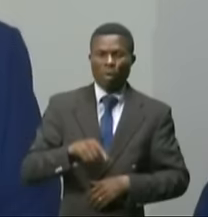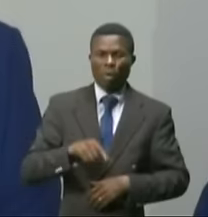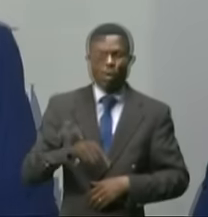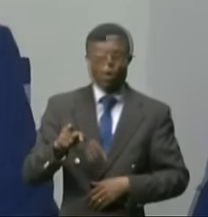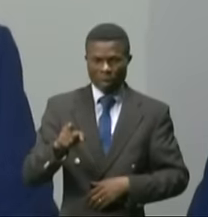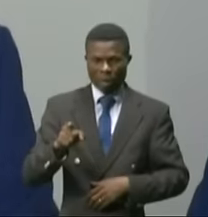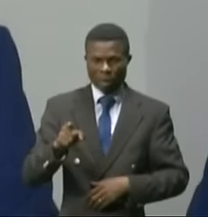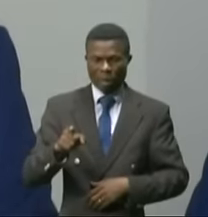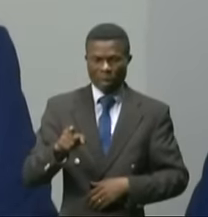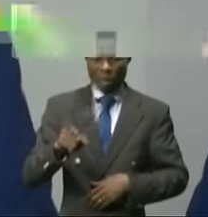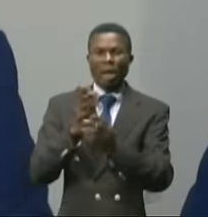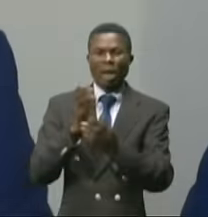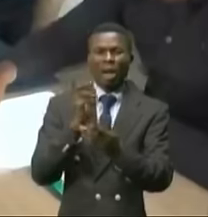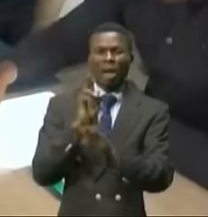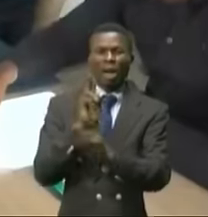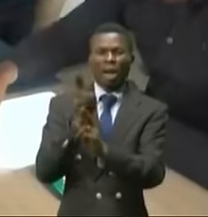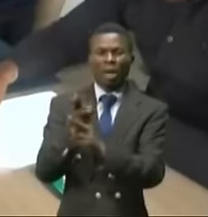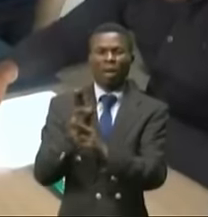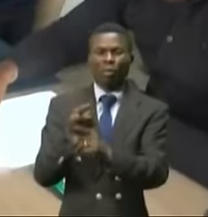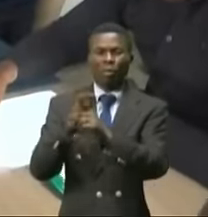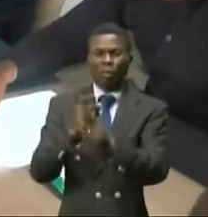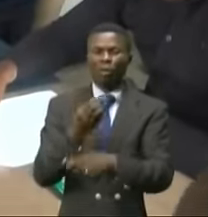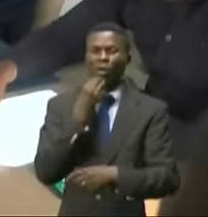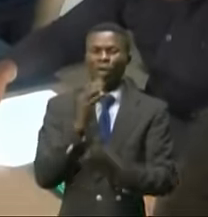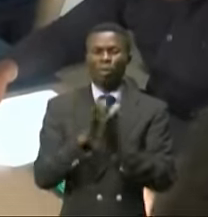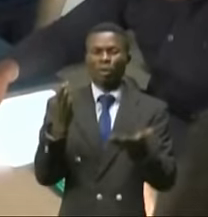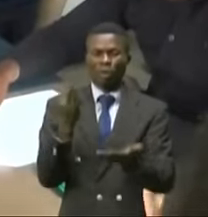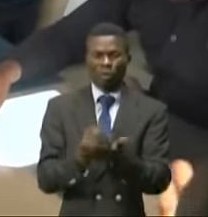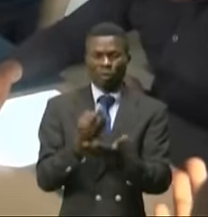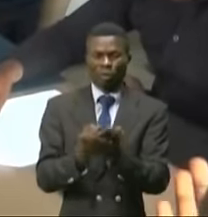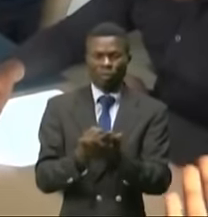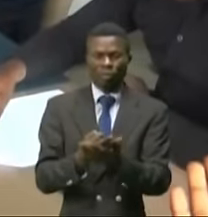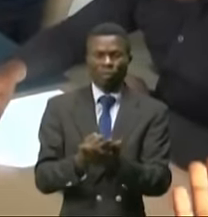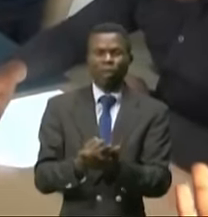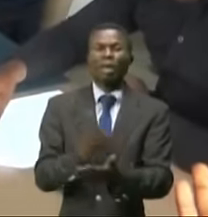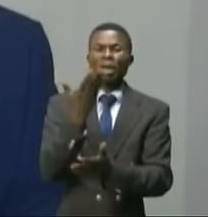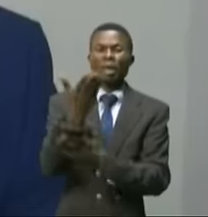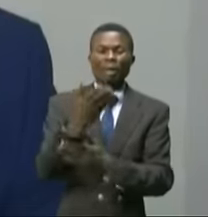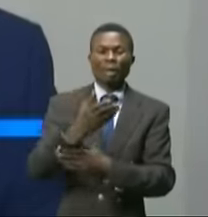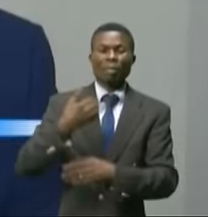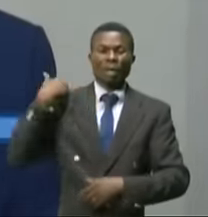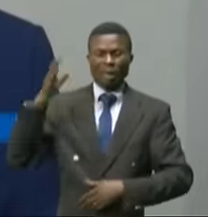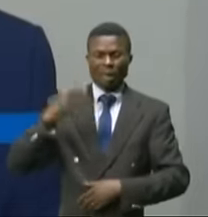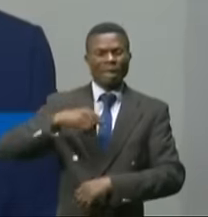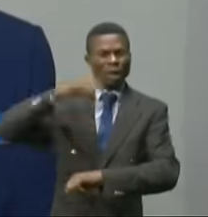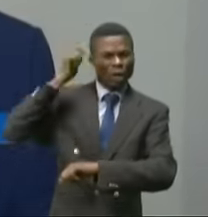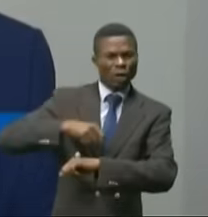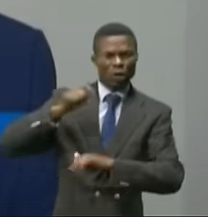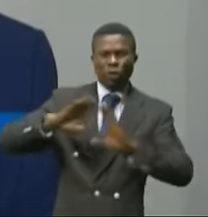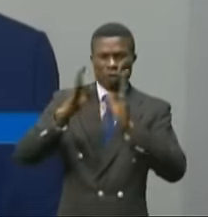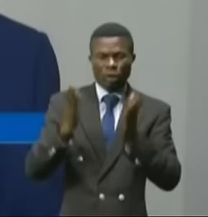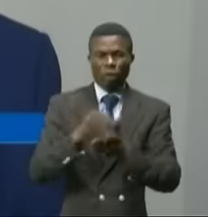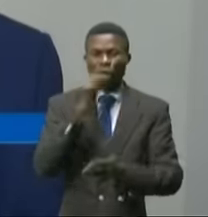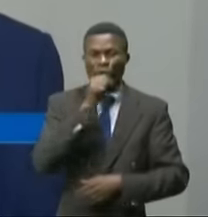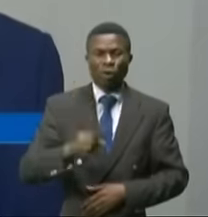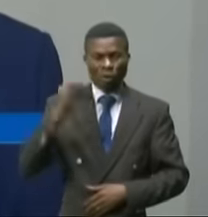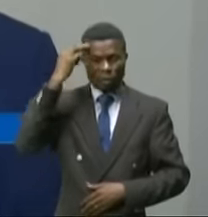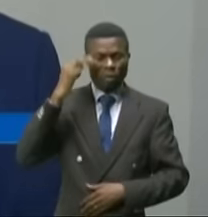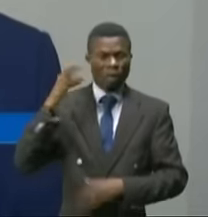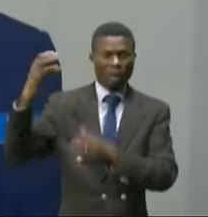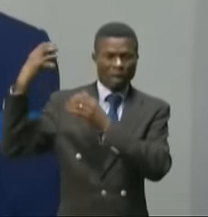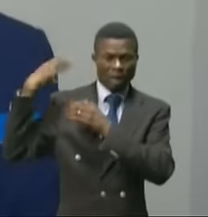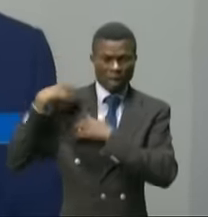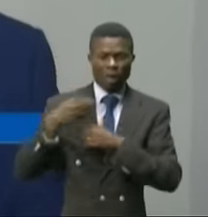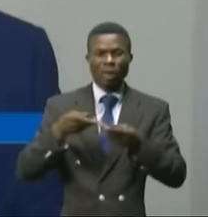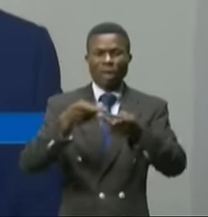Lui, lance par l'inspecteur général des finances, d'engager la justice à poursuivre tous les anciens ministres en charge